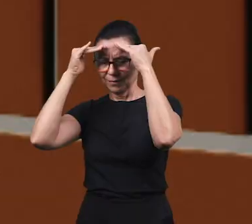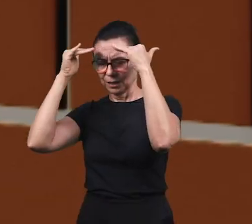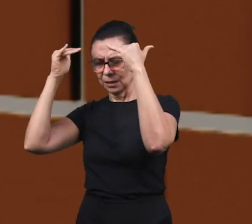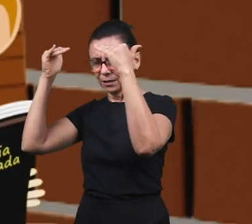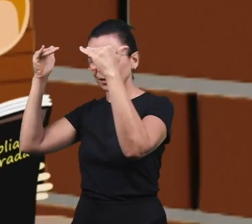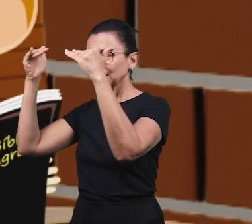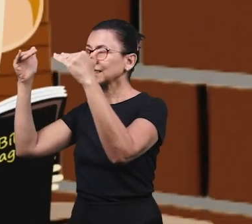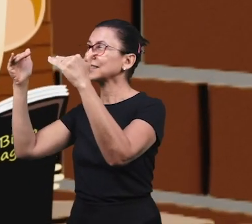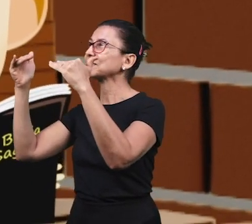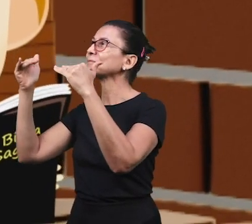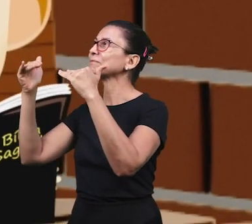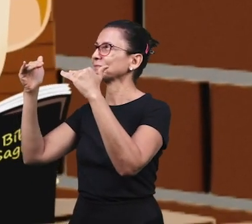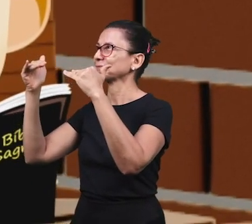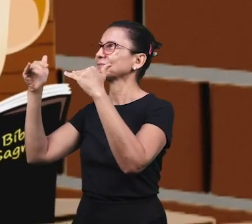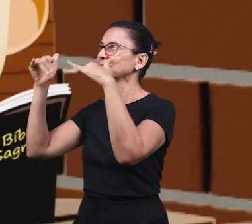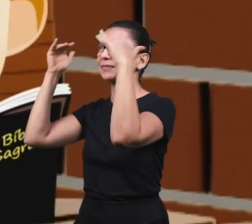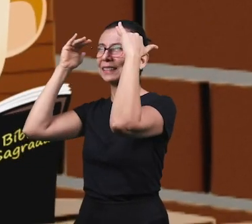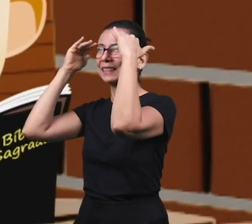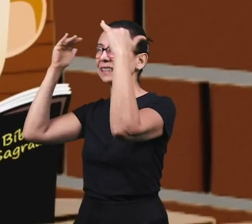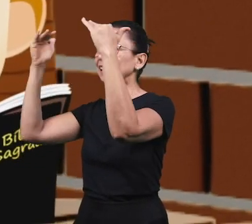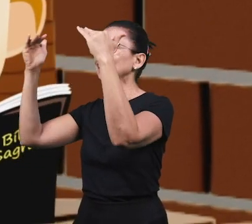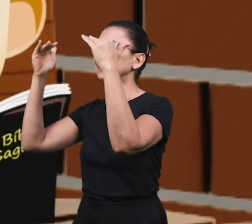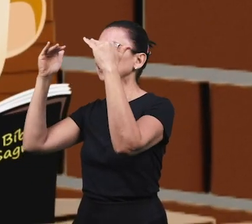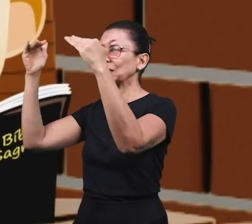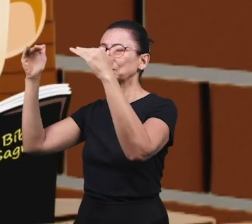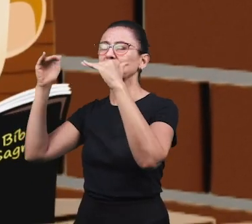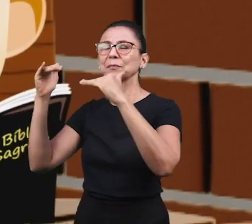fazer sempre a tua vontade,